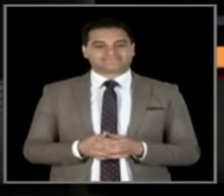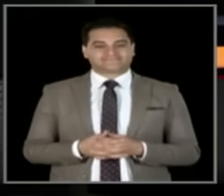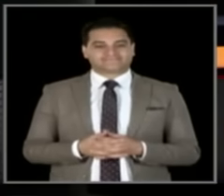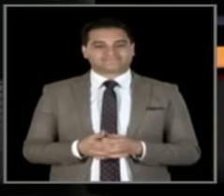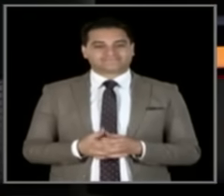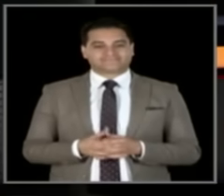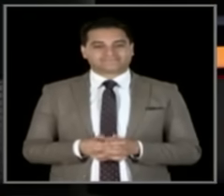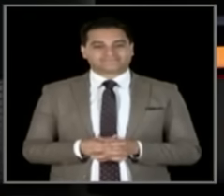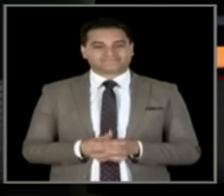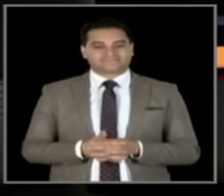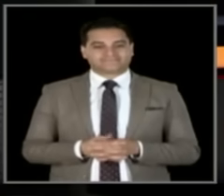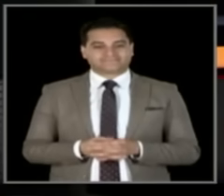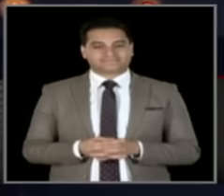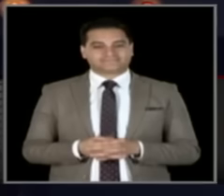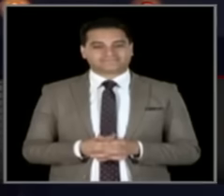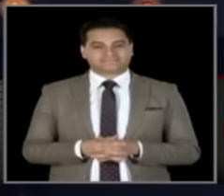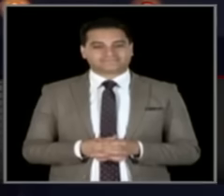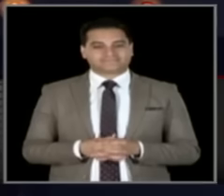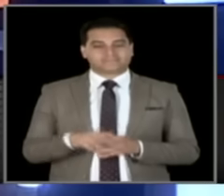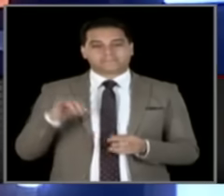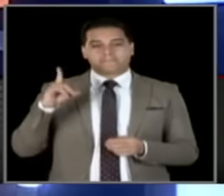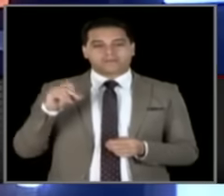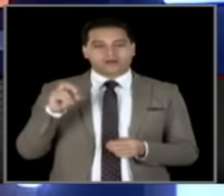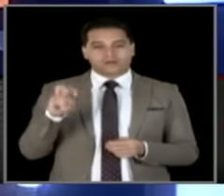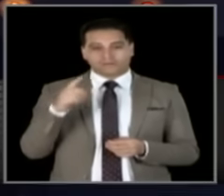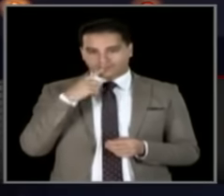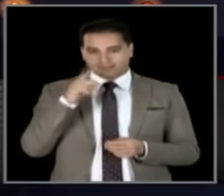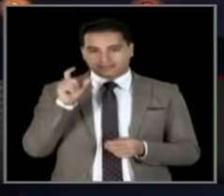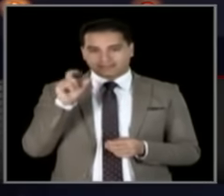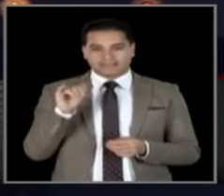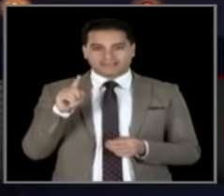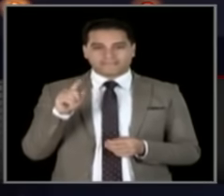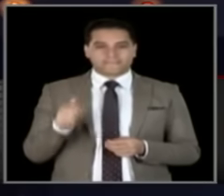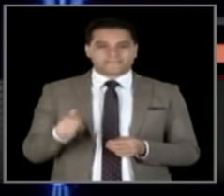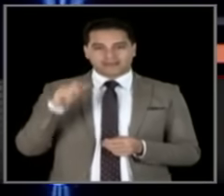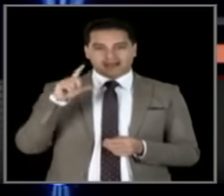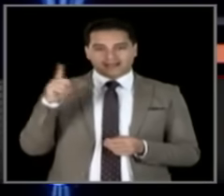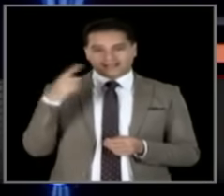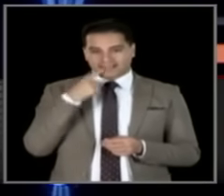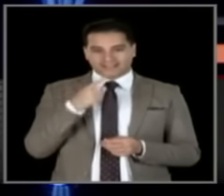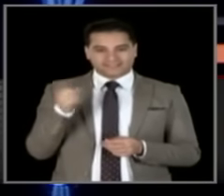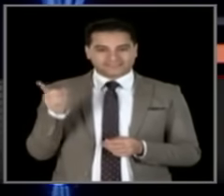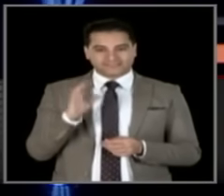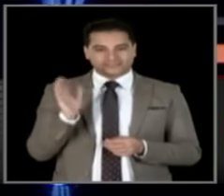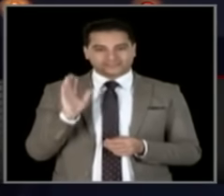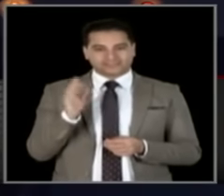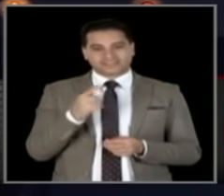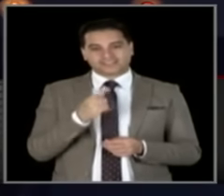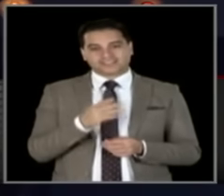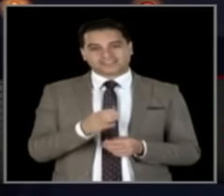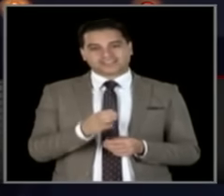في إجابة ولا فيش إجابة؟ ماشي وليها. أنا مروة. نيبال. حد منكم قال نيبال؟ لا لا